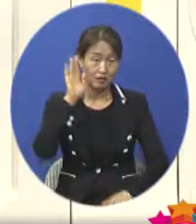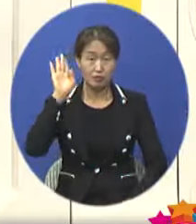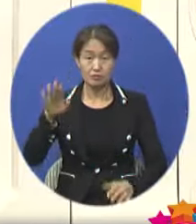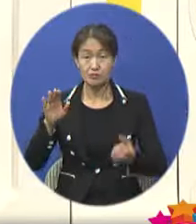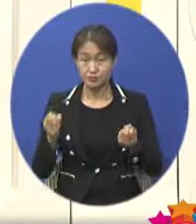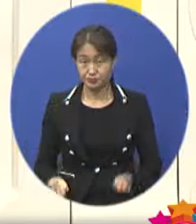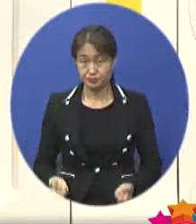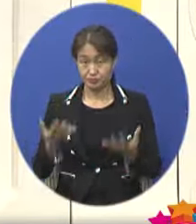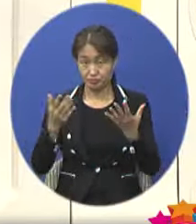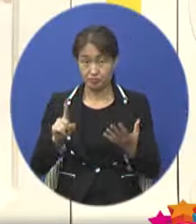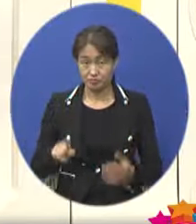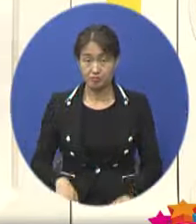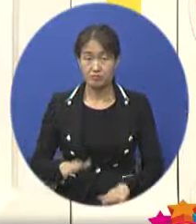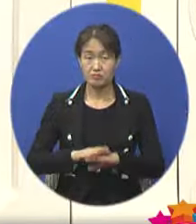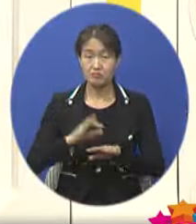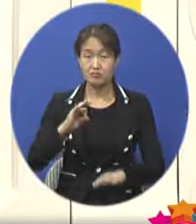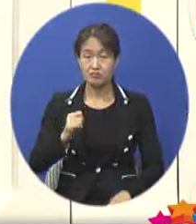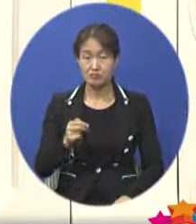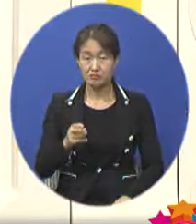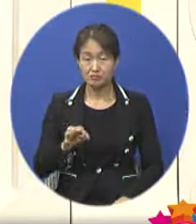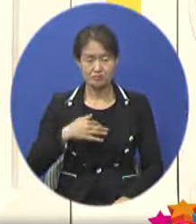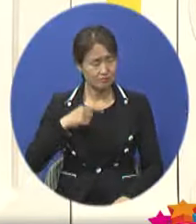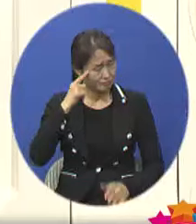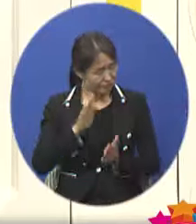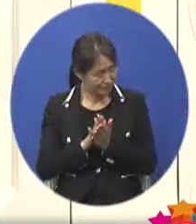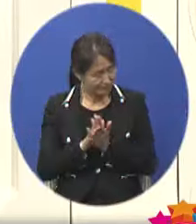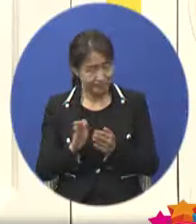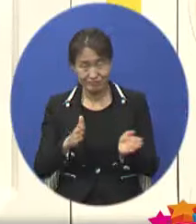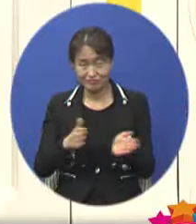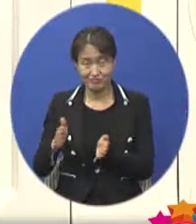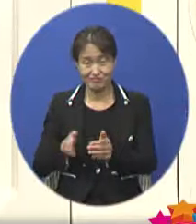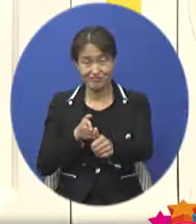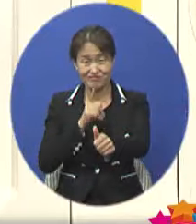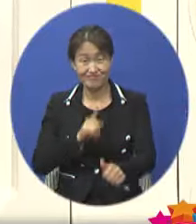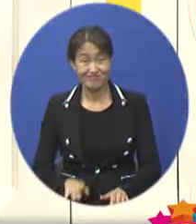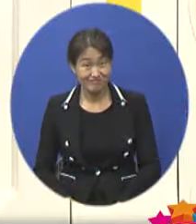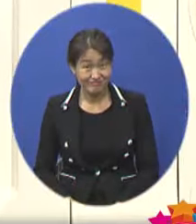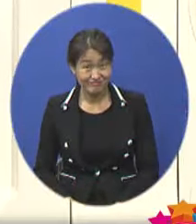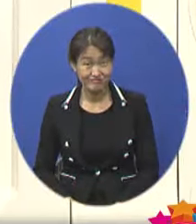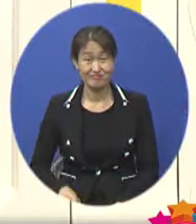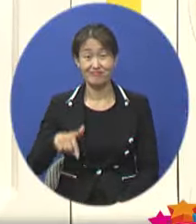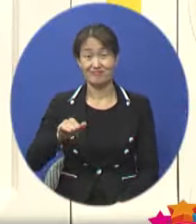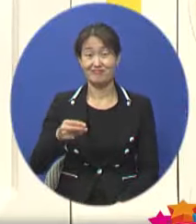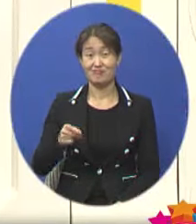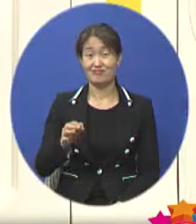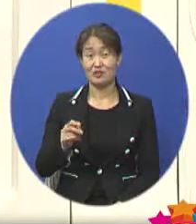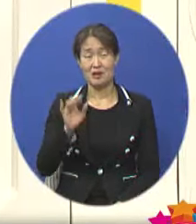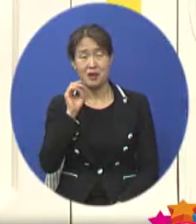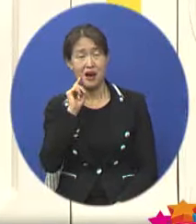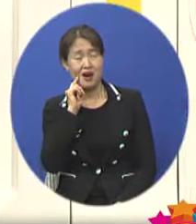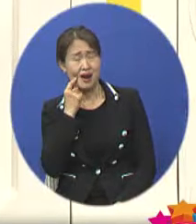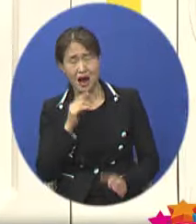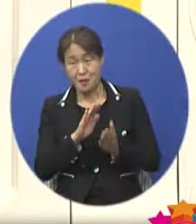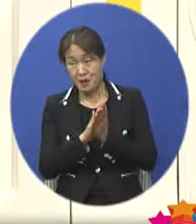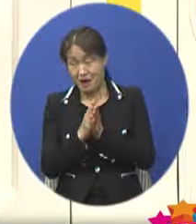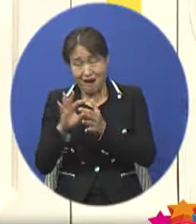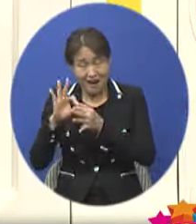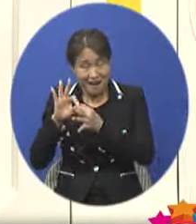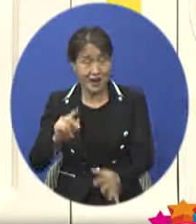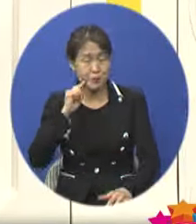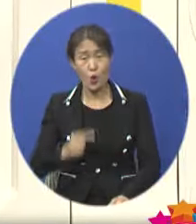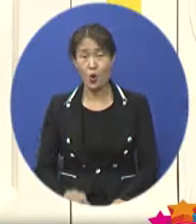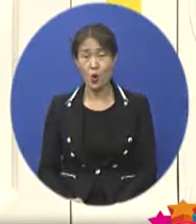사람들한테 저 우리 선웅경님이 정리 좀 해놓으세요. 말씀 좀 예. 해놓으세요. 예. 네, 그리고 아, 기정아 씨는 너무너무 예. 이뻐져 가면 갈수록.